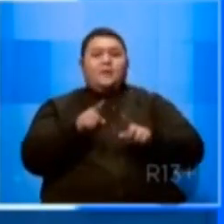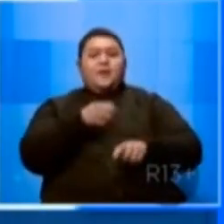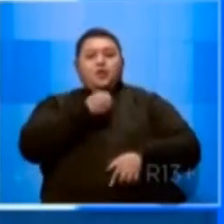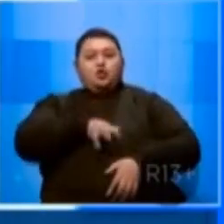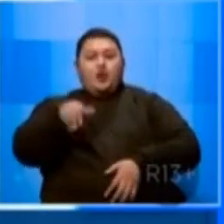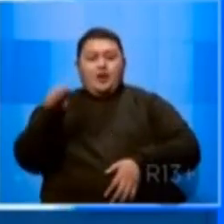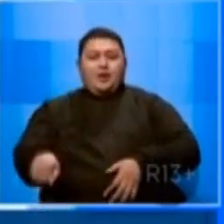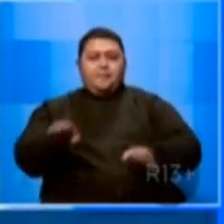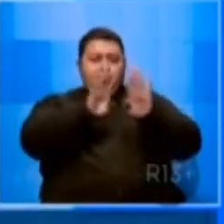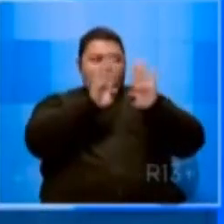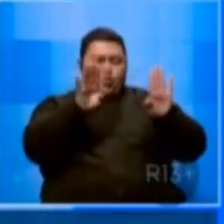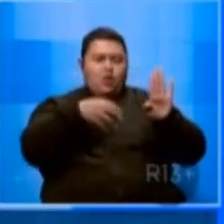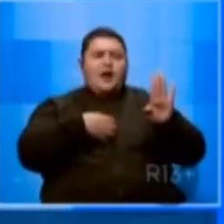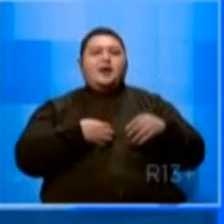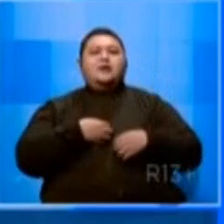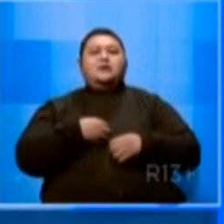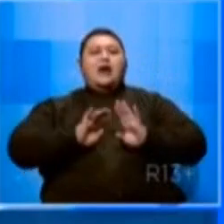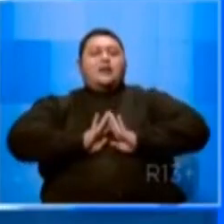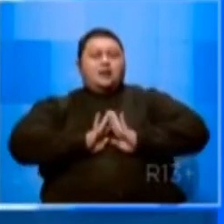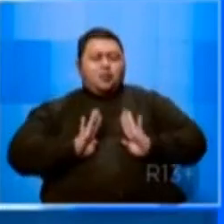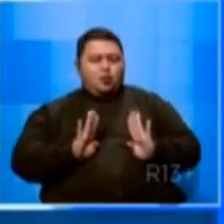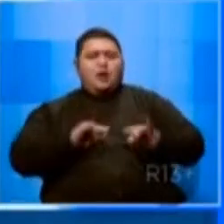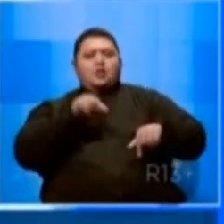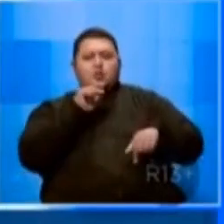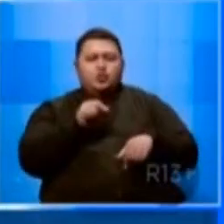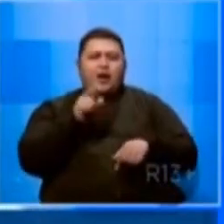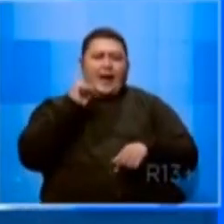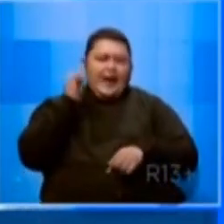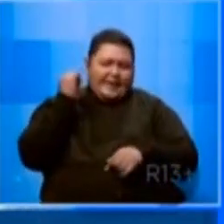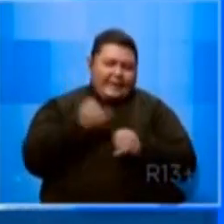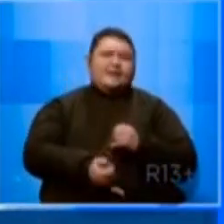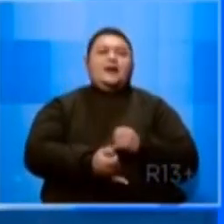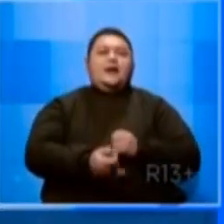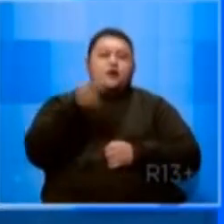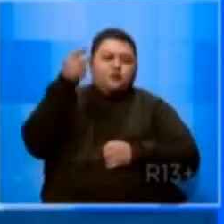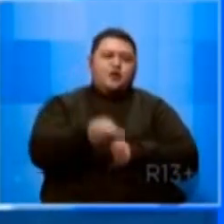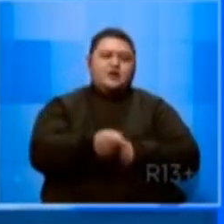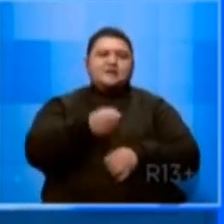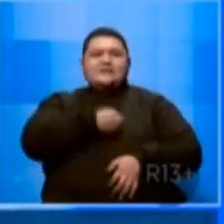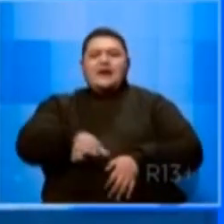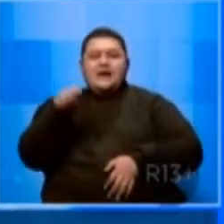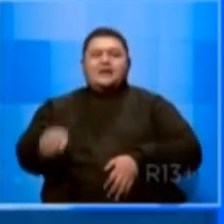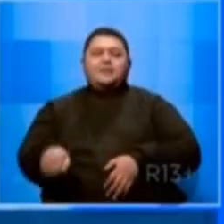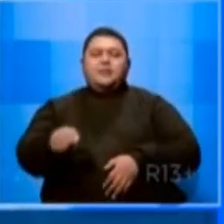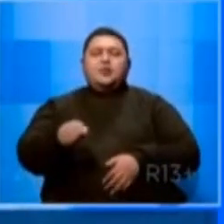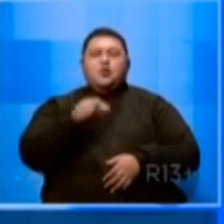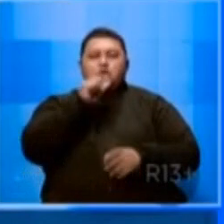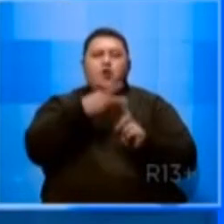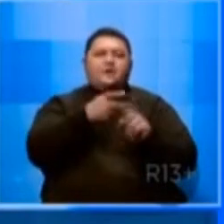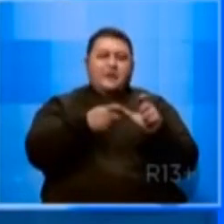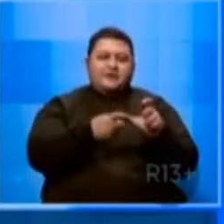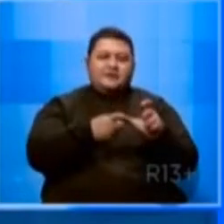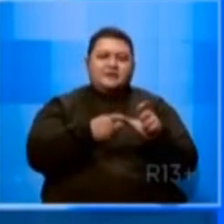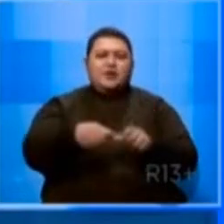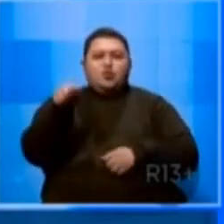mendengar doa dari keluarga almarhum sehingga vonis yang dijatuhkan oleh majelis hakim terhadap hukuman